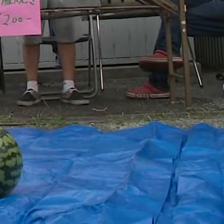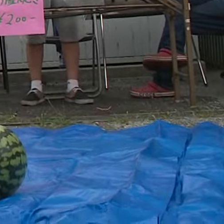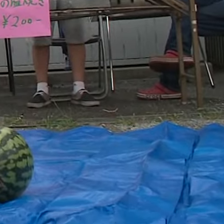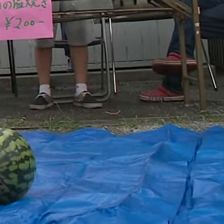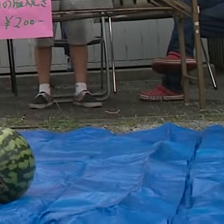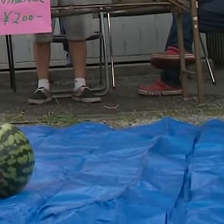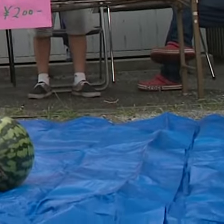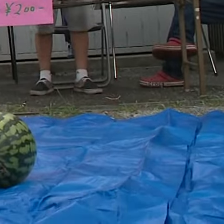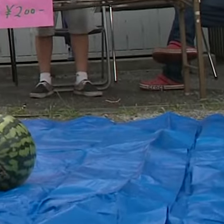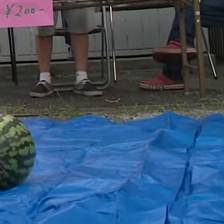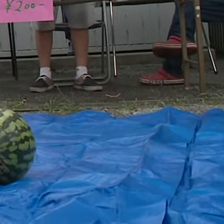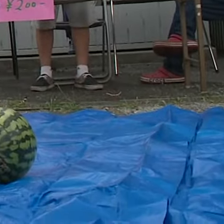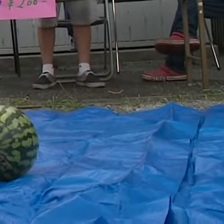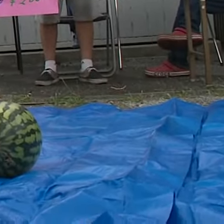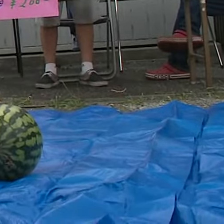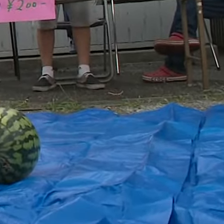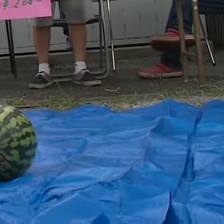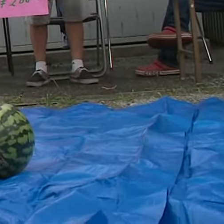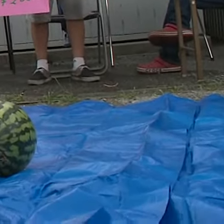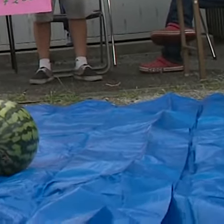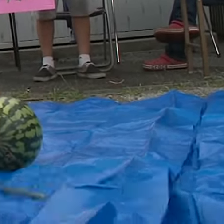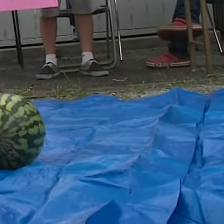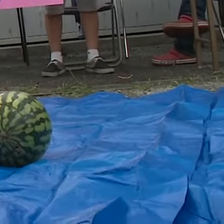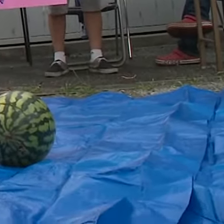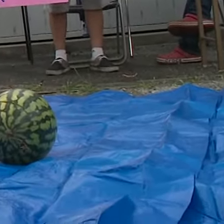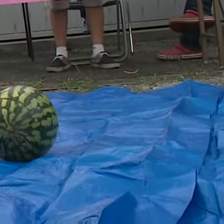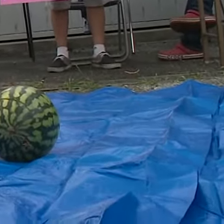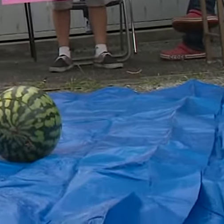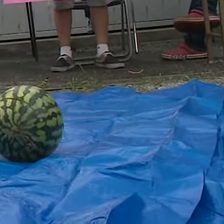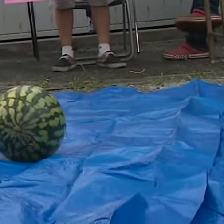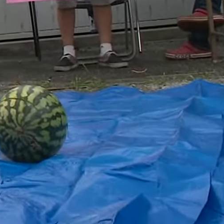いっぱい棒を振り下ろしていました。